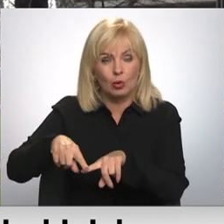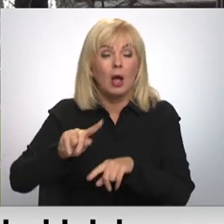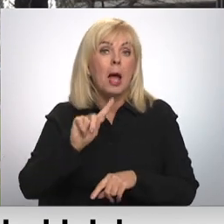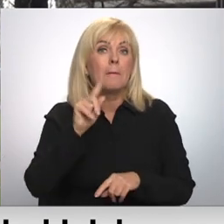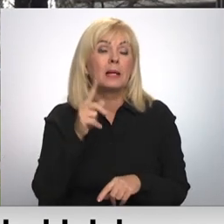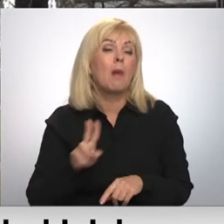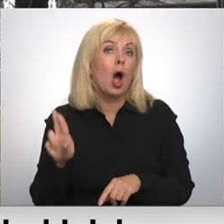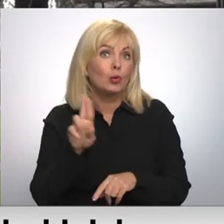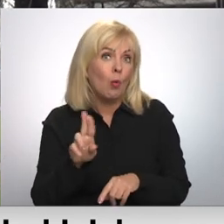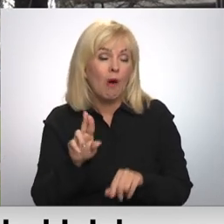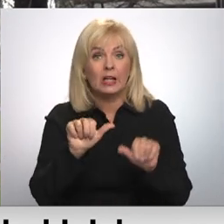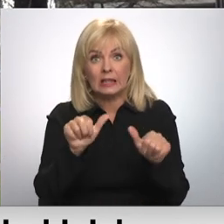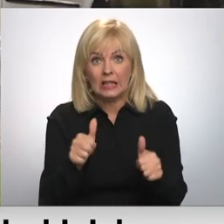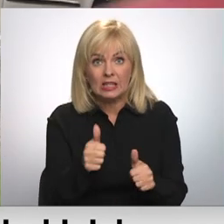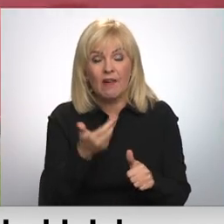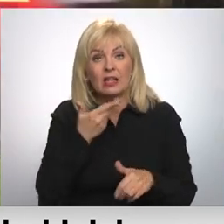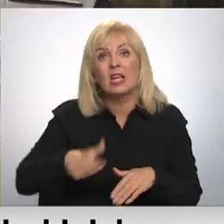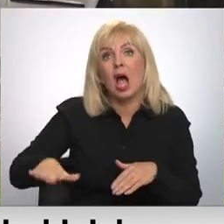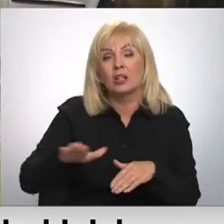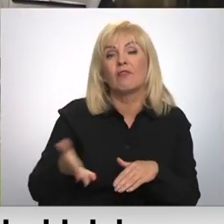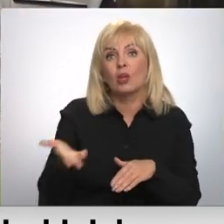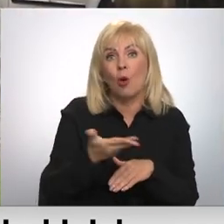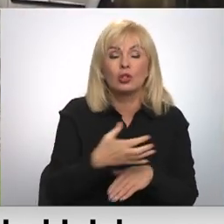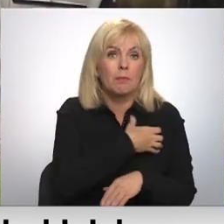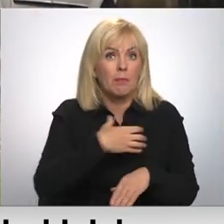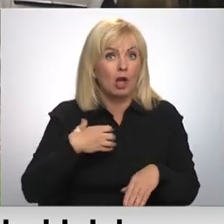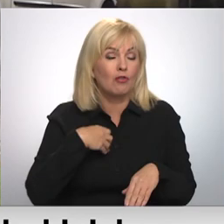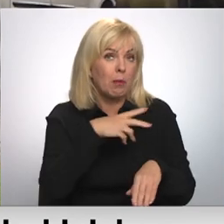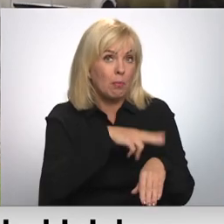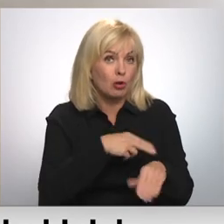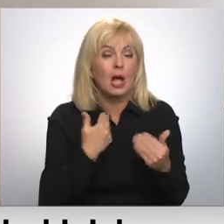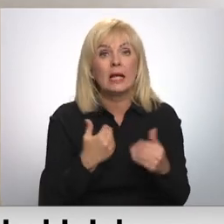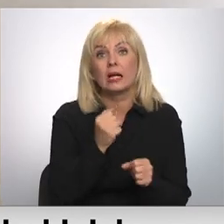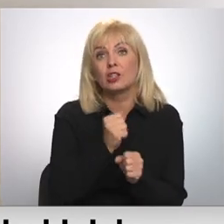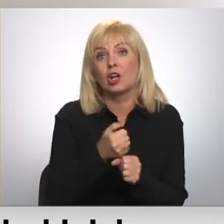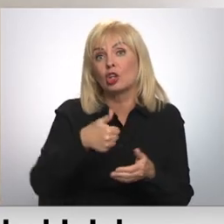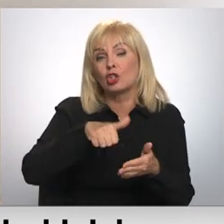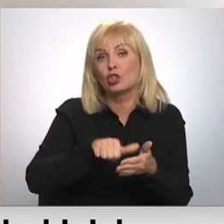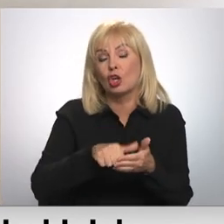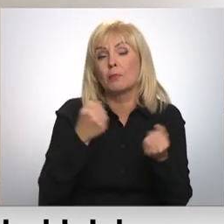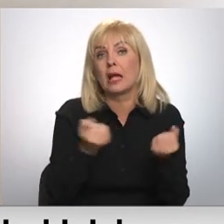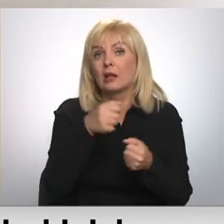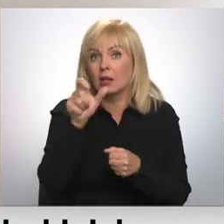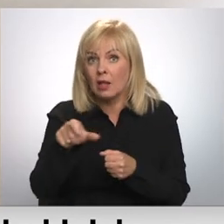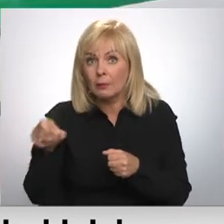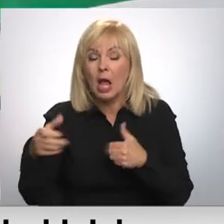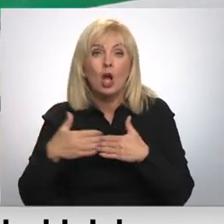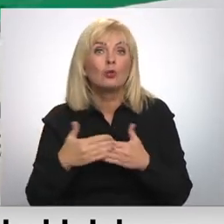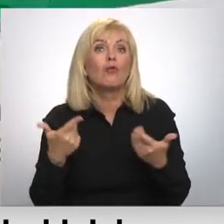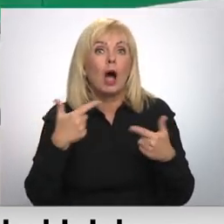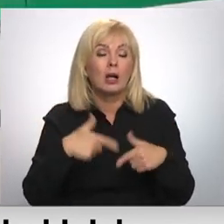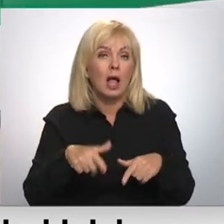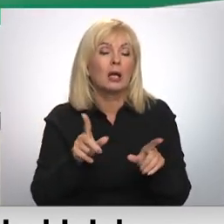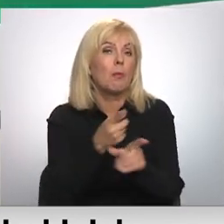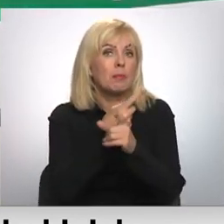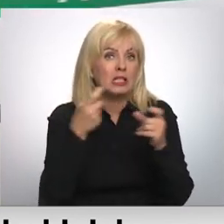1. Novembrī izveidotajā Dienvidkurzemes novada pašvaldības policijā šobrīd strādās 16 darbinieki un tuvākajā laikā tiks